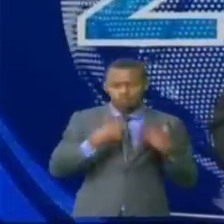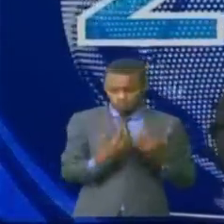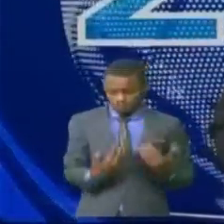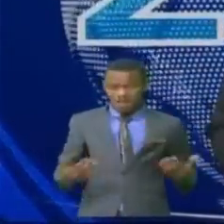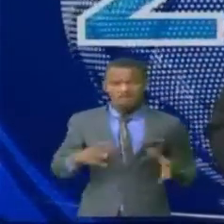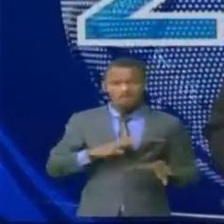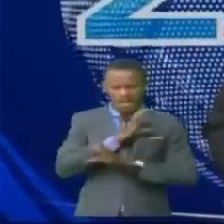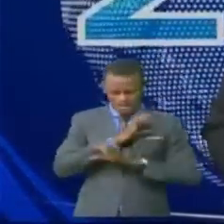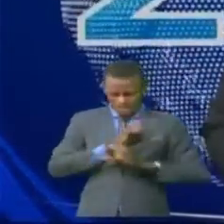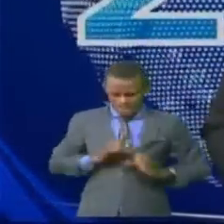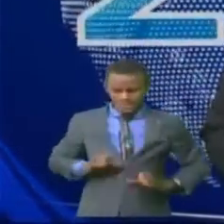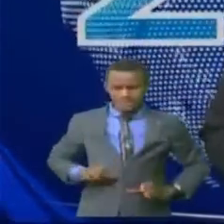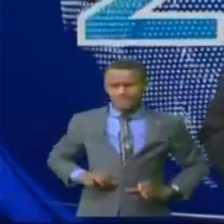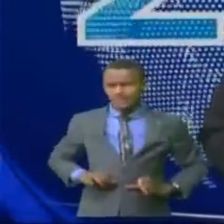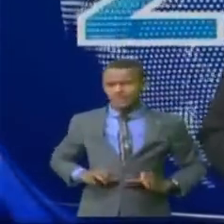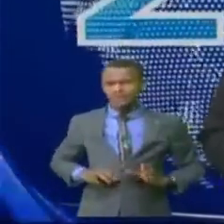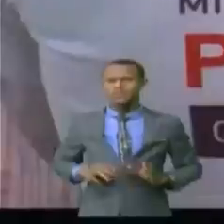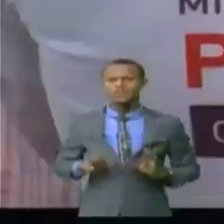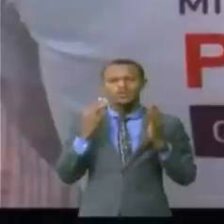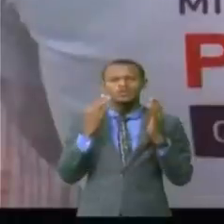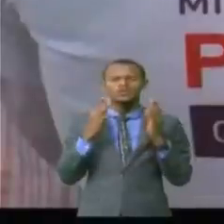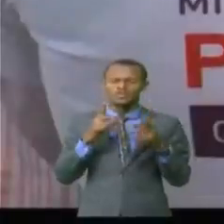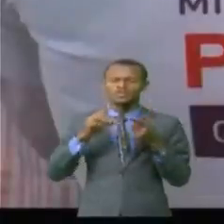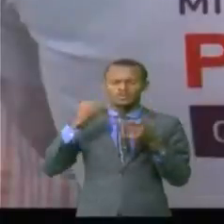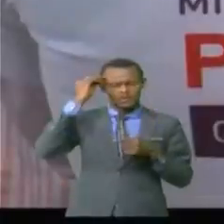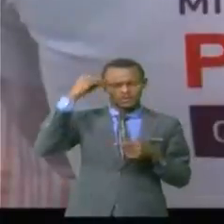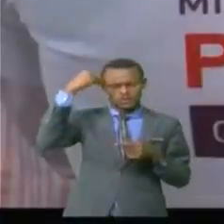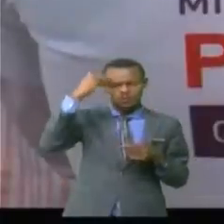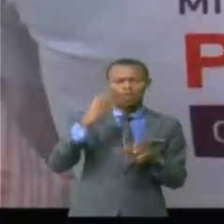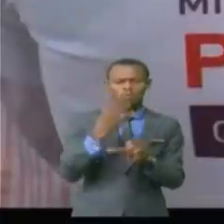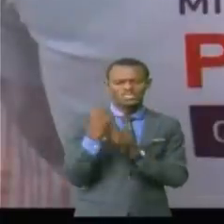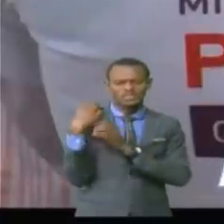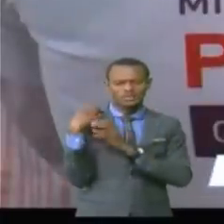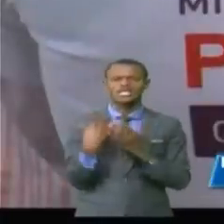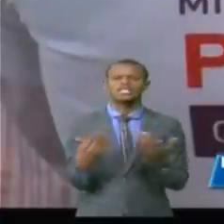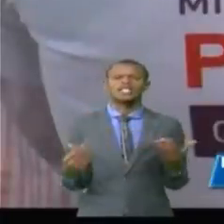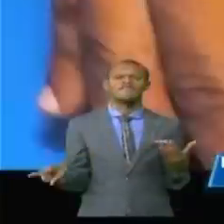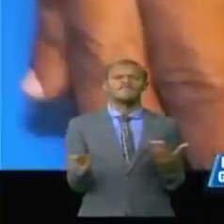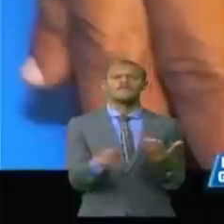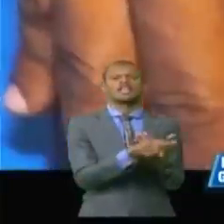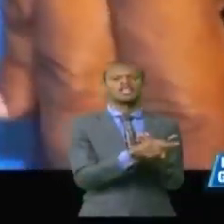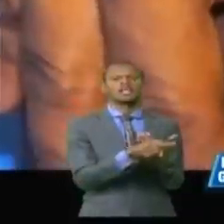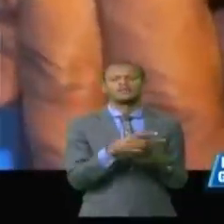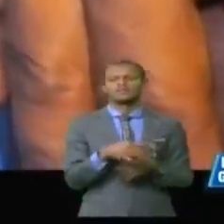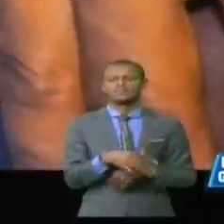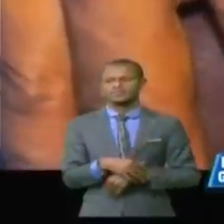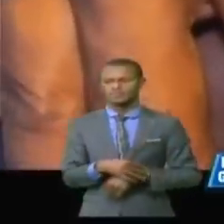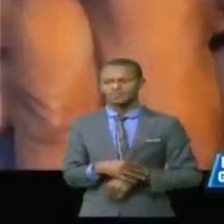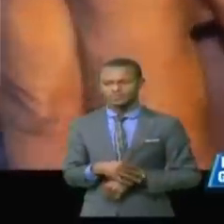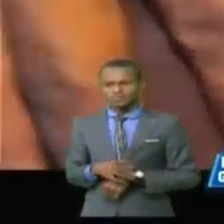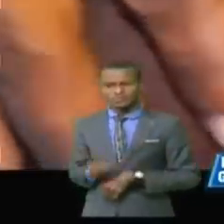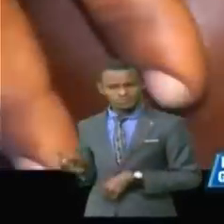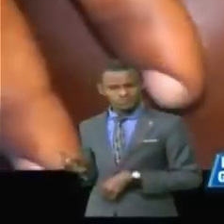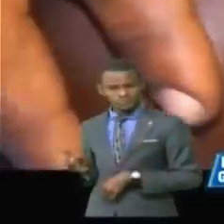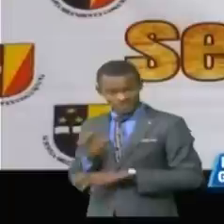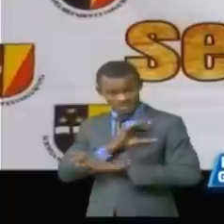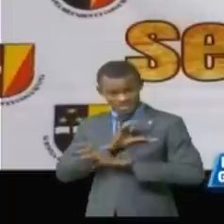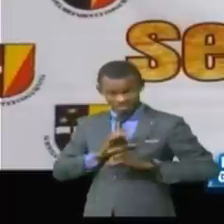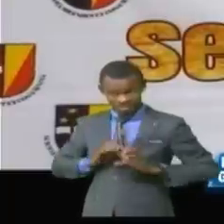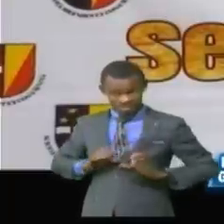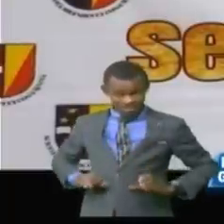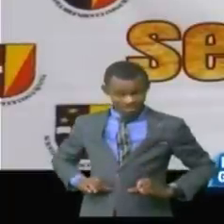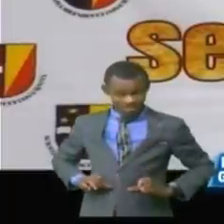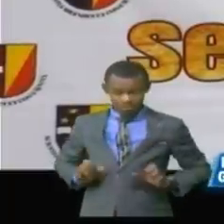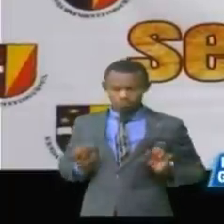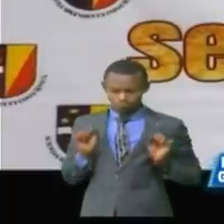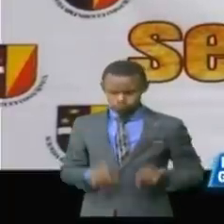Ongu, Patti Tondwango. Le cancer, ce tueur silencieux, peut être vaincu une fois dépisté à temps.